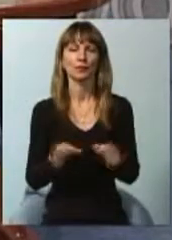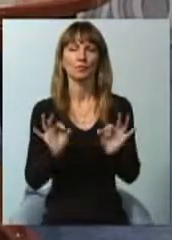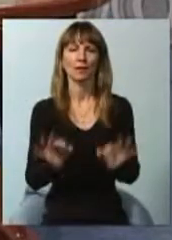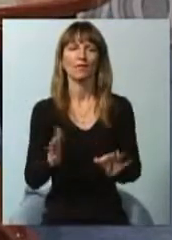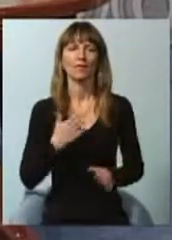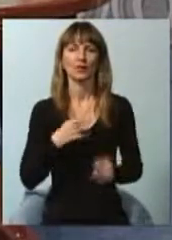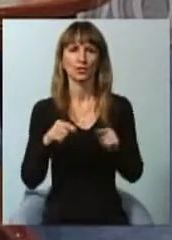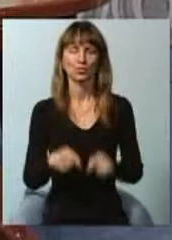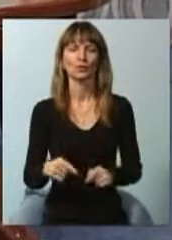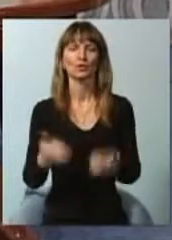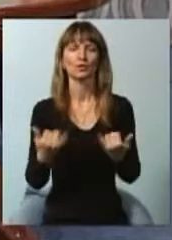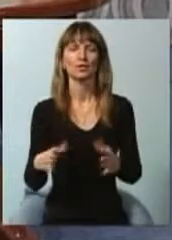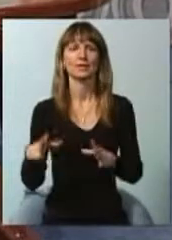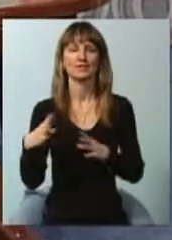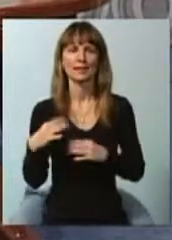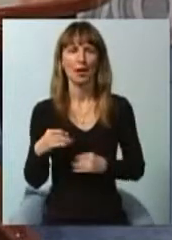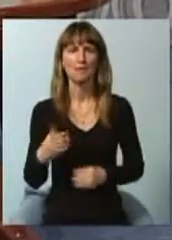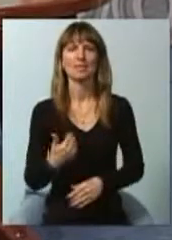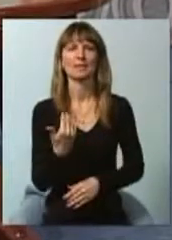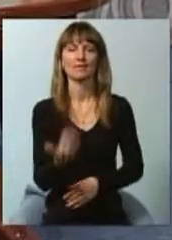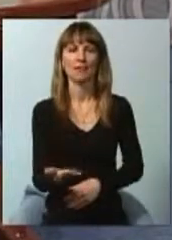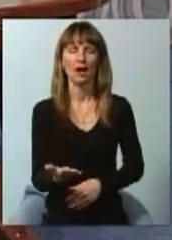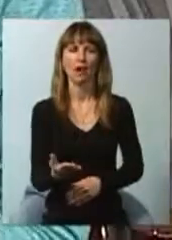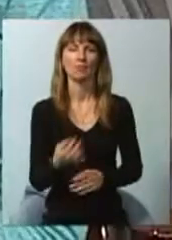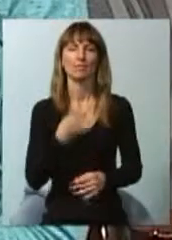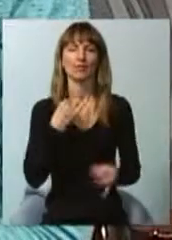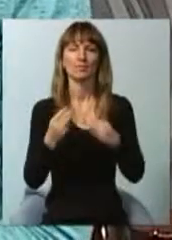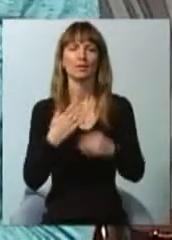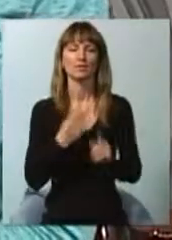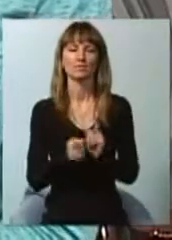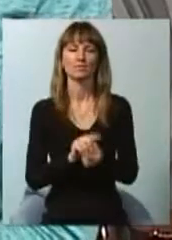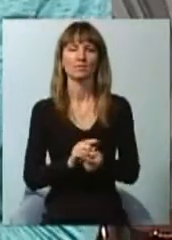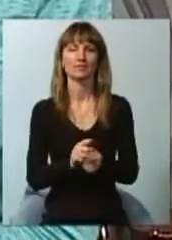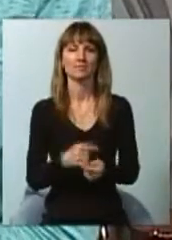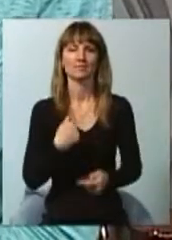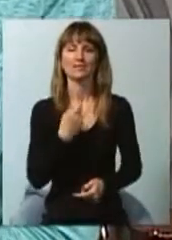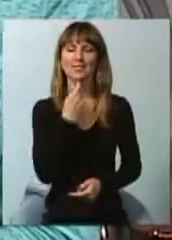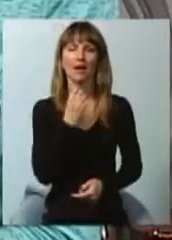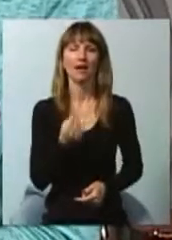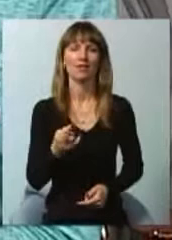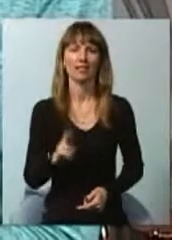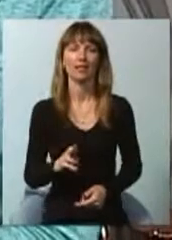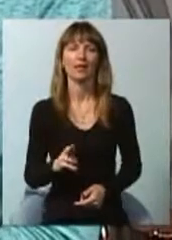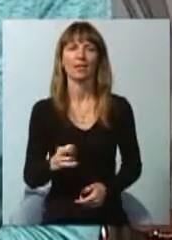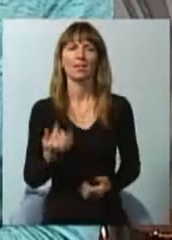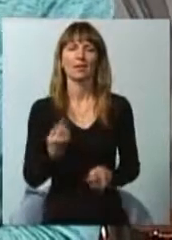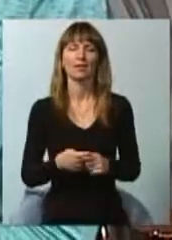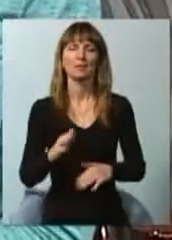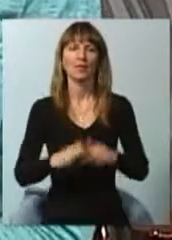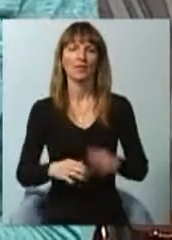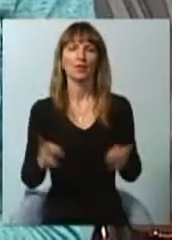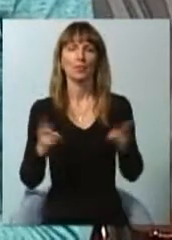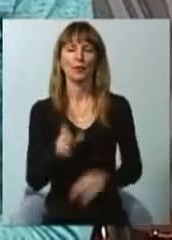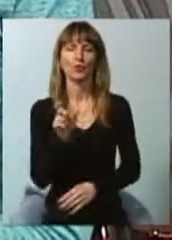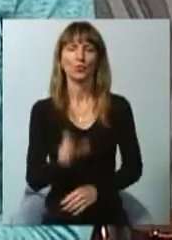нашій студії зараз з нами і з вами розмовляє наш сурдоперекладач. Аня її звуть. Тож, дуже ця професія необхідна людям